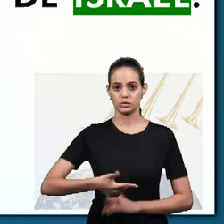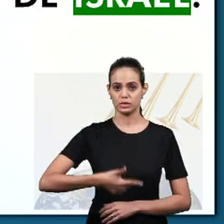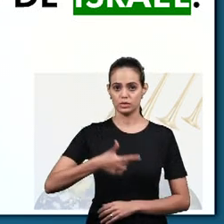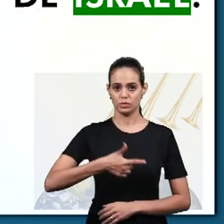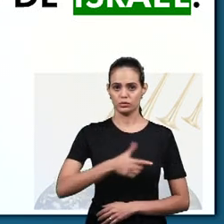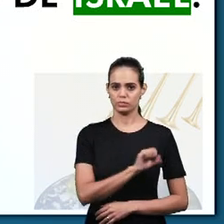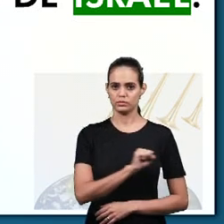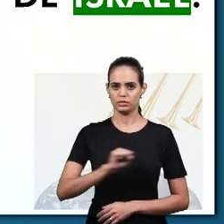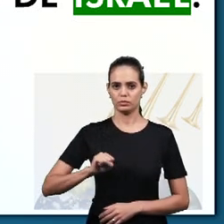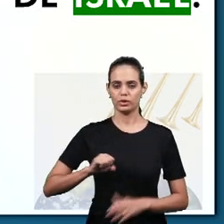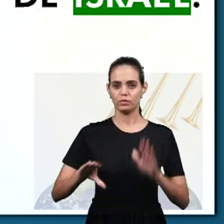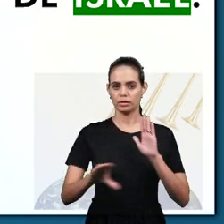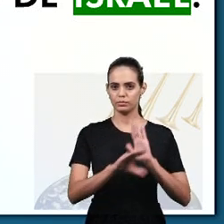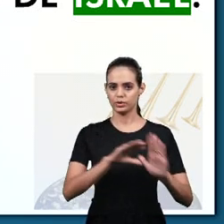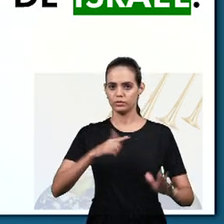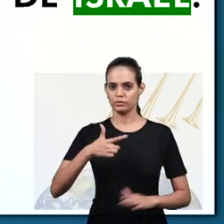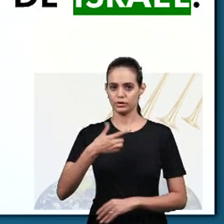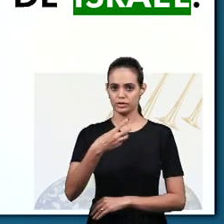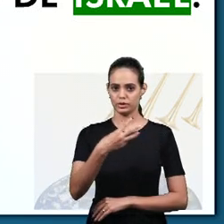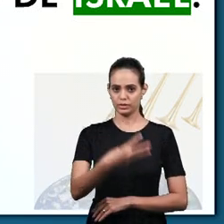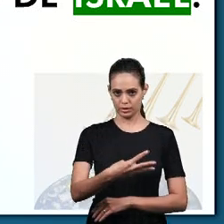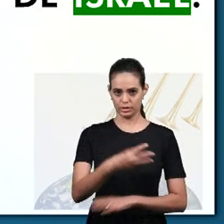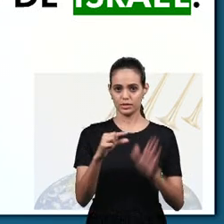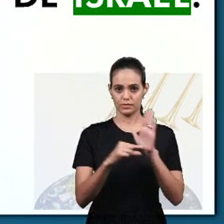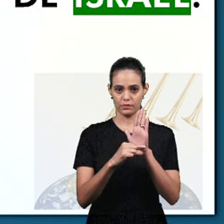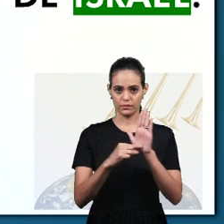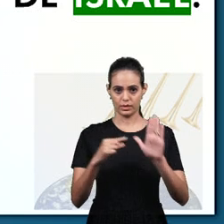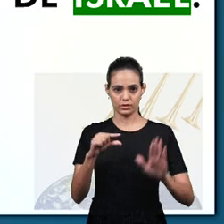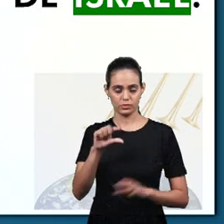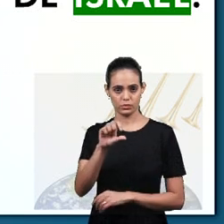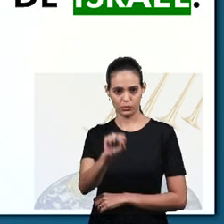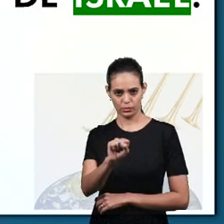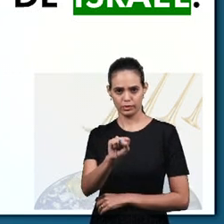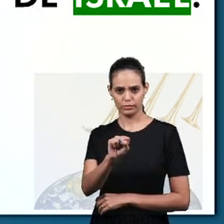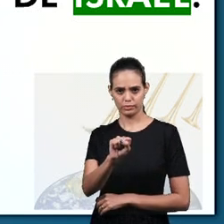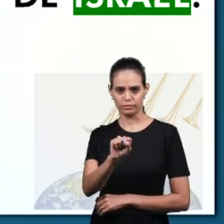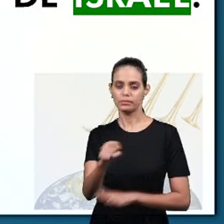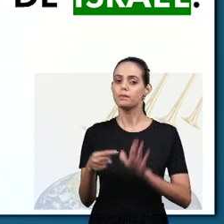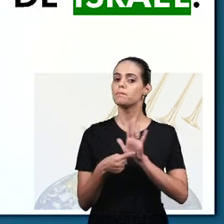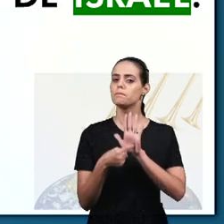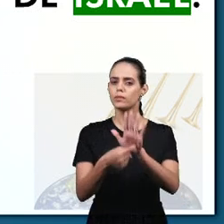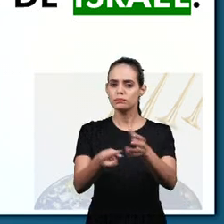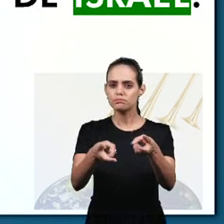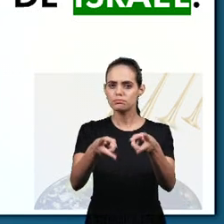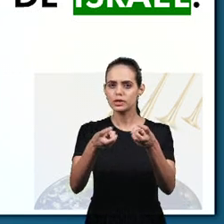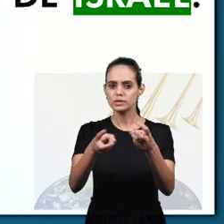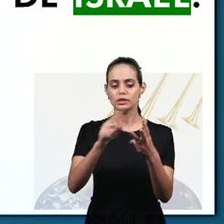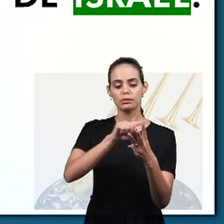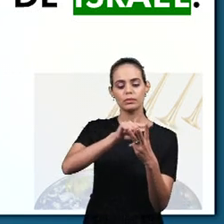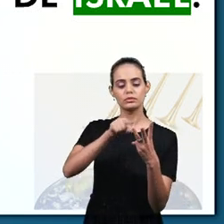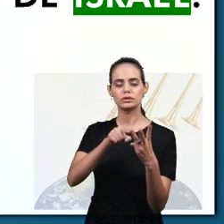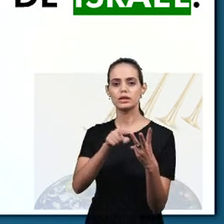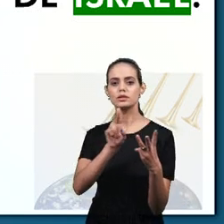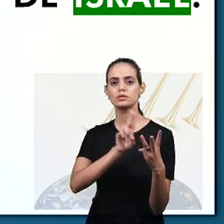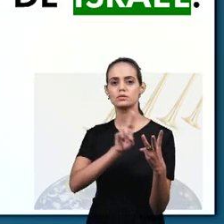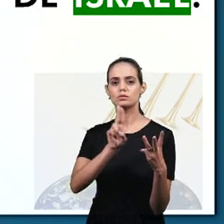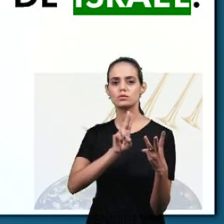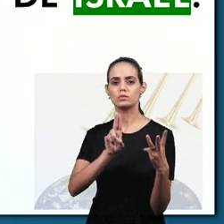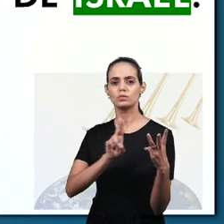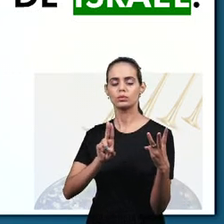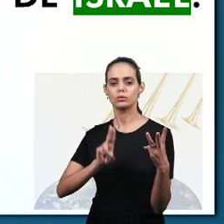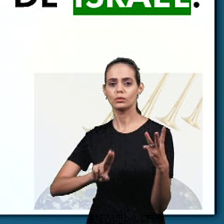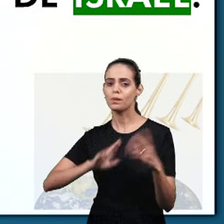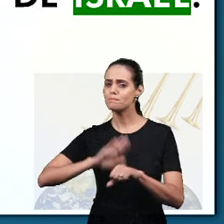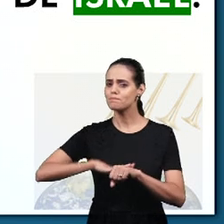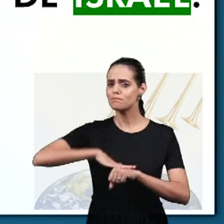8, identifiez les 3 noms plus importants qui étaient liés